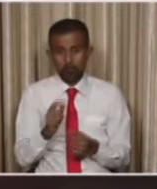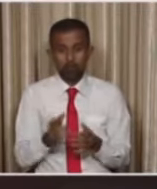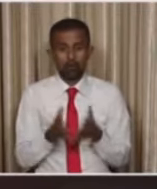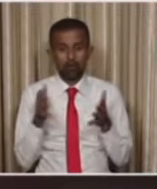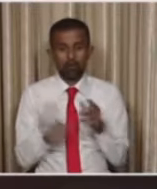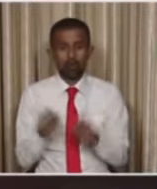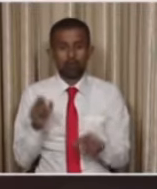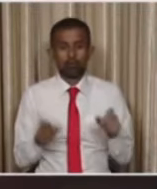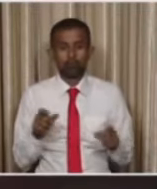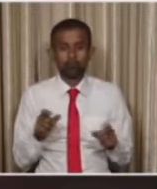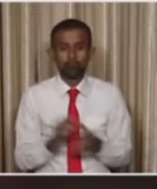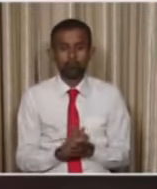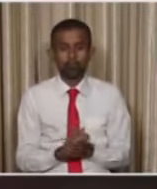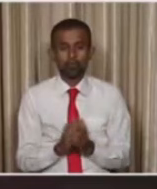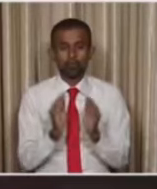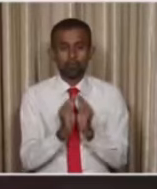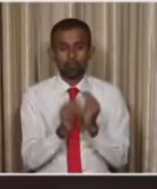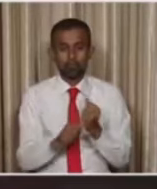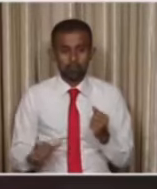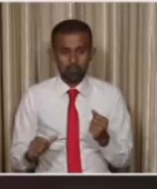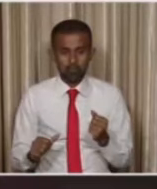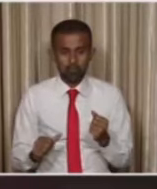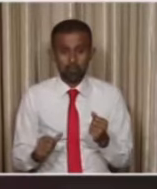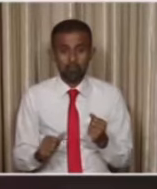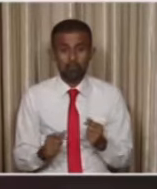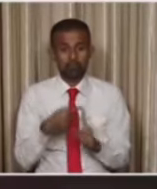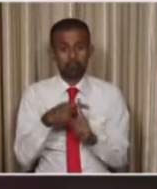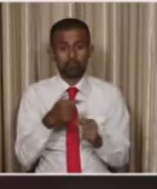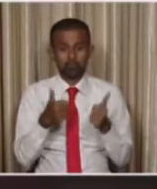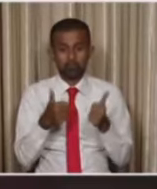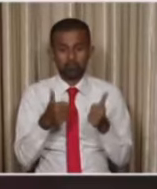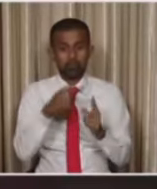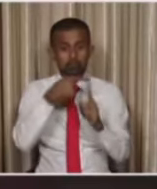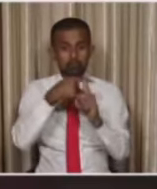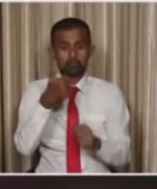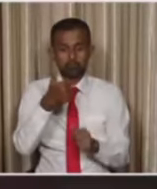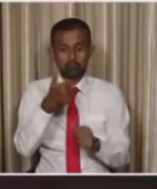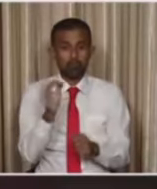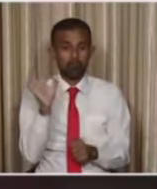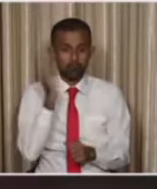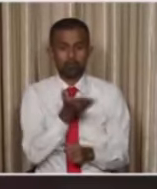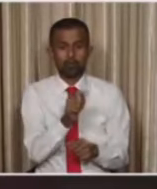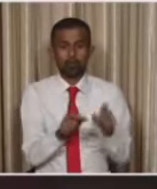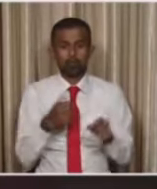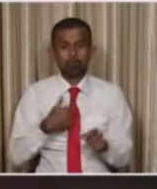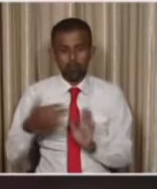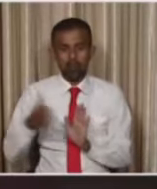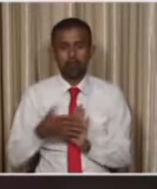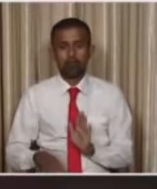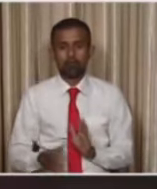පිරිසක් බොහෝට්ටුව නියෝජනය කරපු ධනාත්මක පිරිසු ධනාගයක් තියෙන මිනිස්සු වටිනාකමක් තියෙන මිනිස්සු අපිත් එක්ක